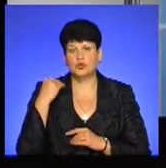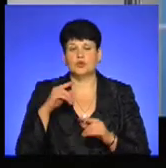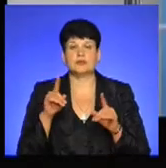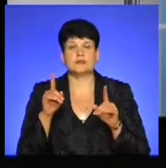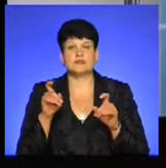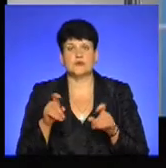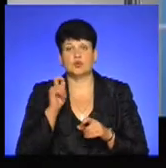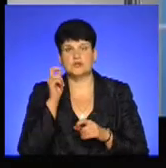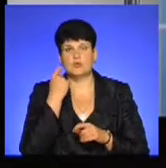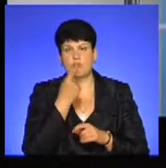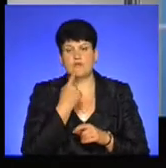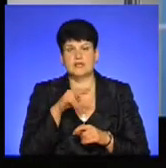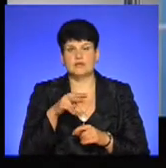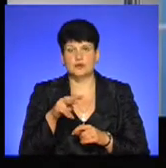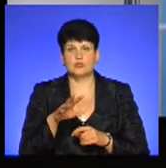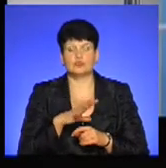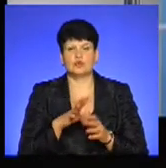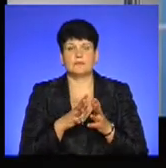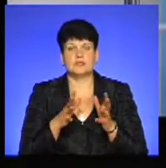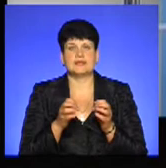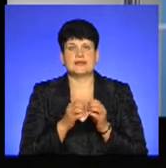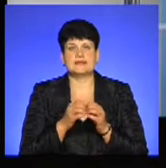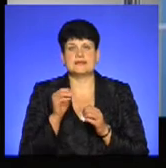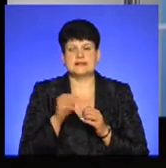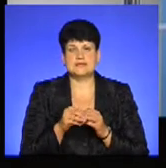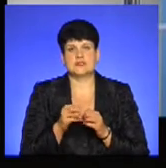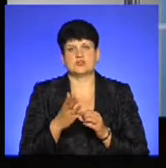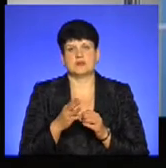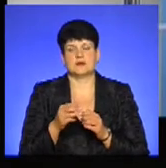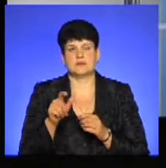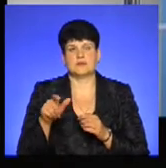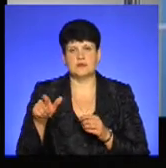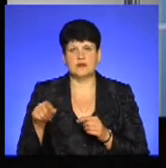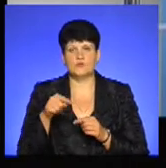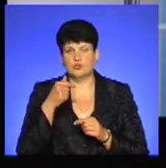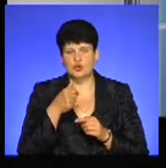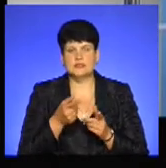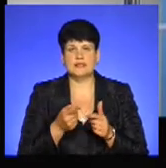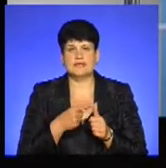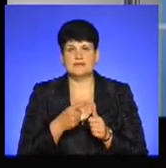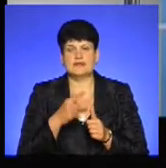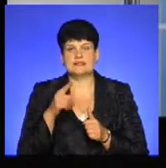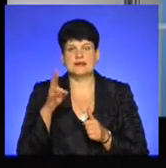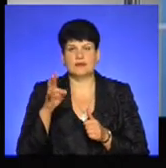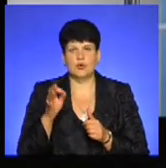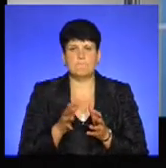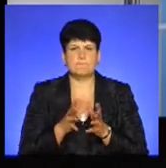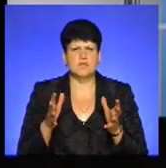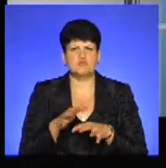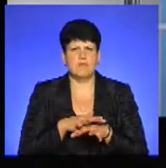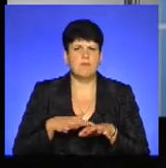літератури, де нараховували понад 10 тисяч абітурієнтів, і також цього року називають ЗНО найбільш